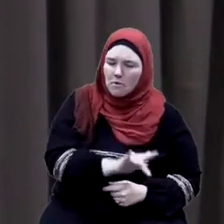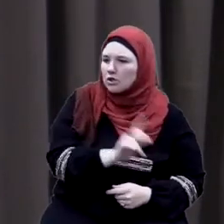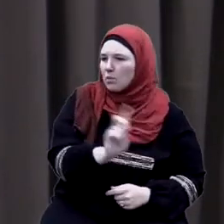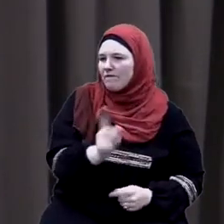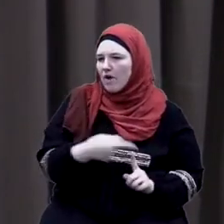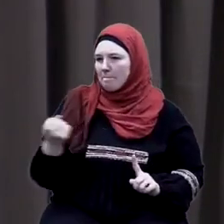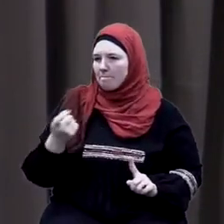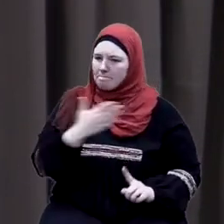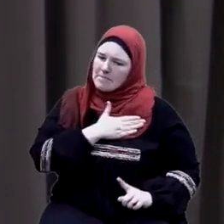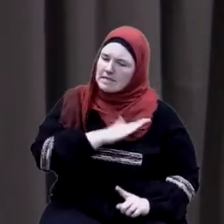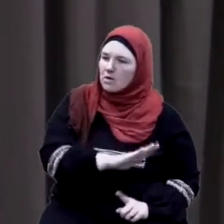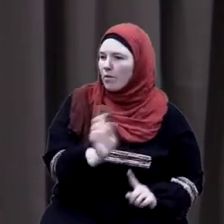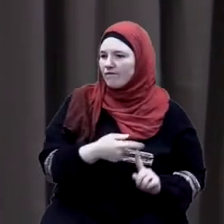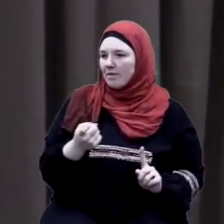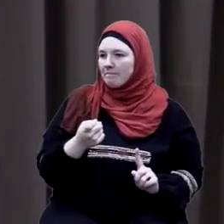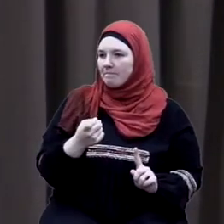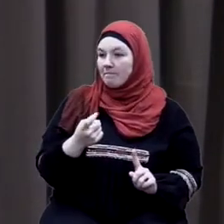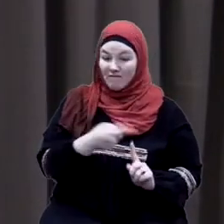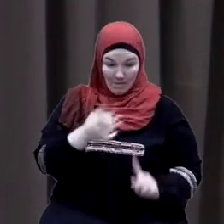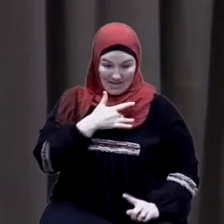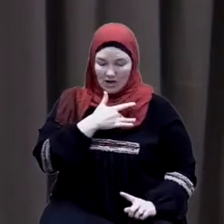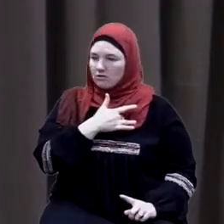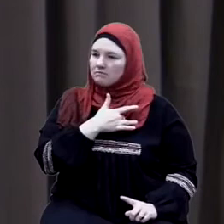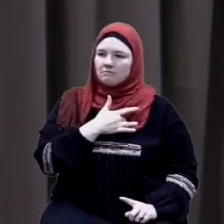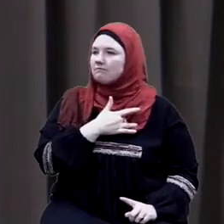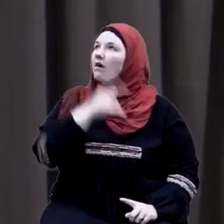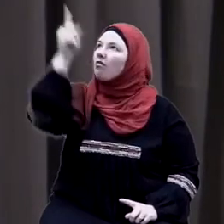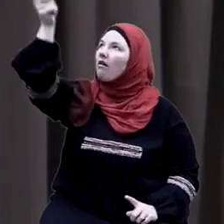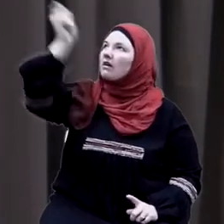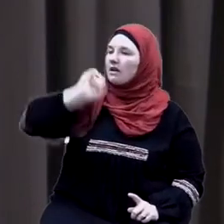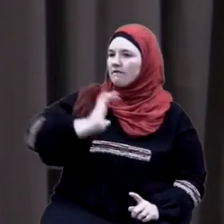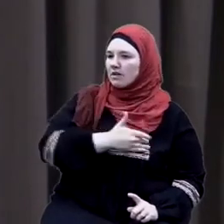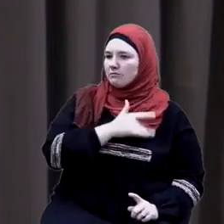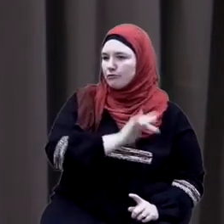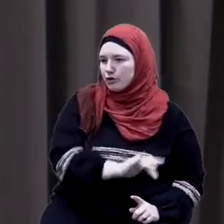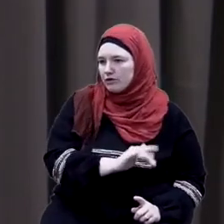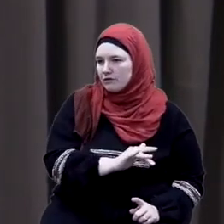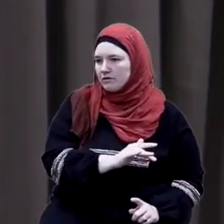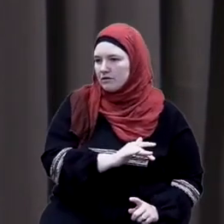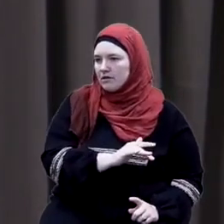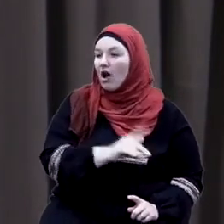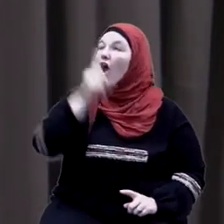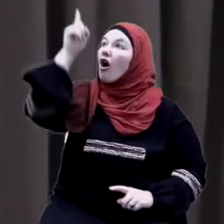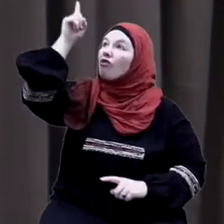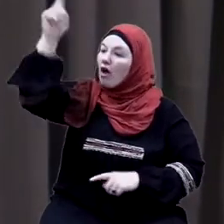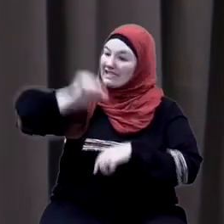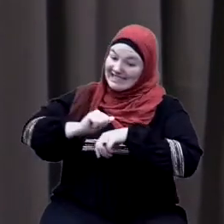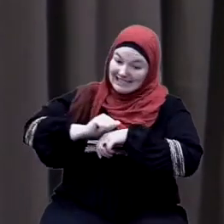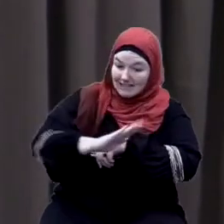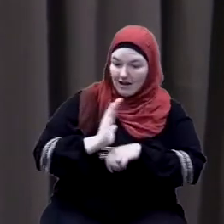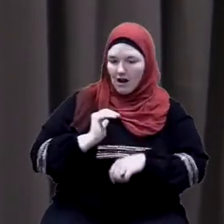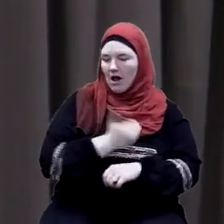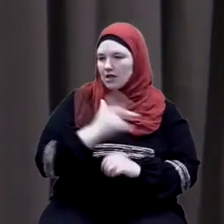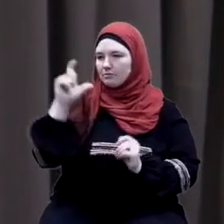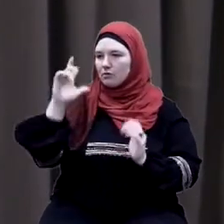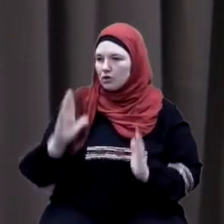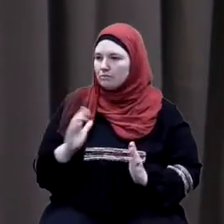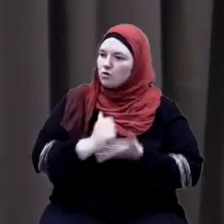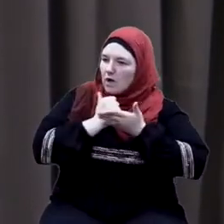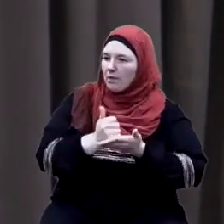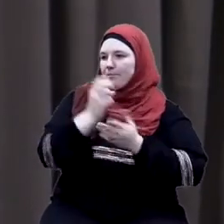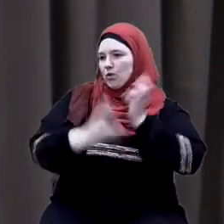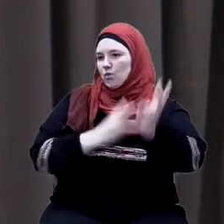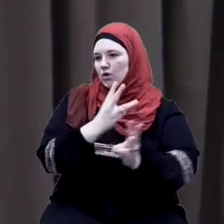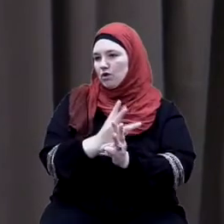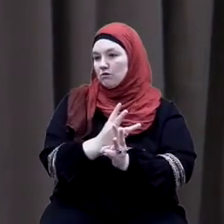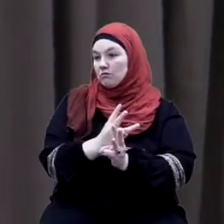وَمَا أَرْسَلْنَاكَ إِلَّا رَحْمَةً لِلْعَالَمِينَ. We have sent you but as a mercy to the world. Are we